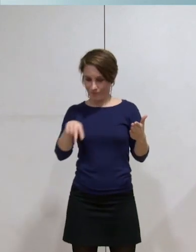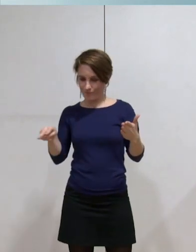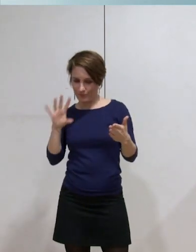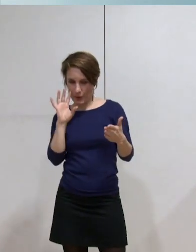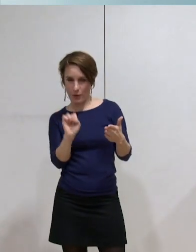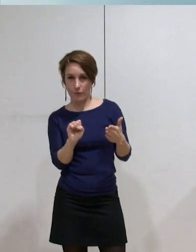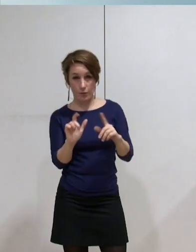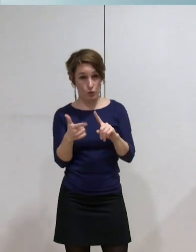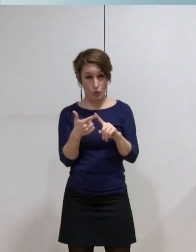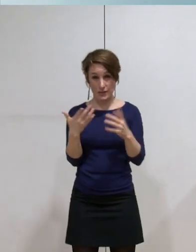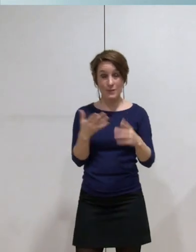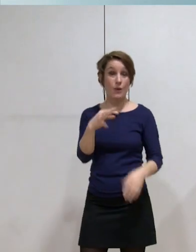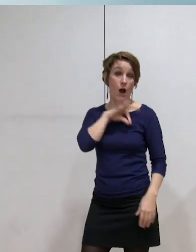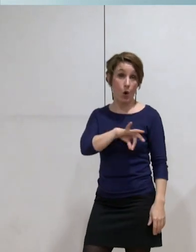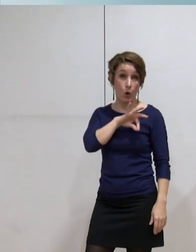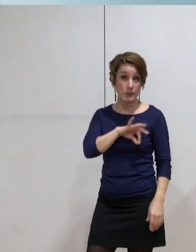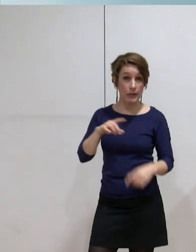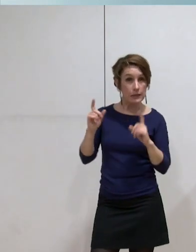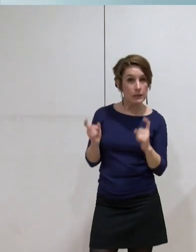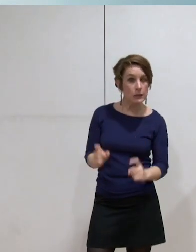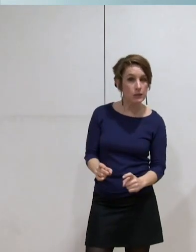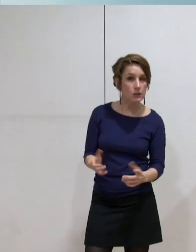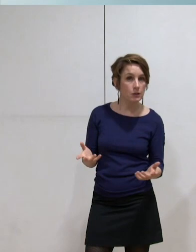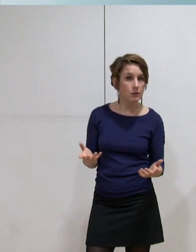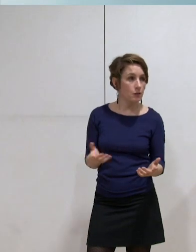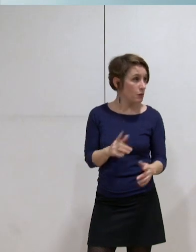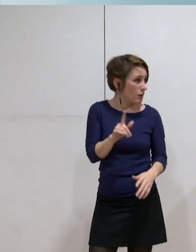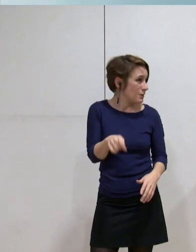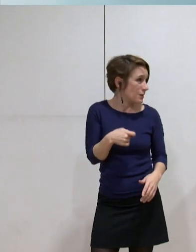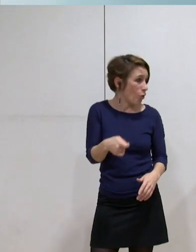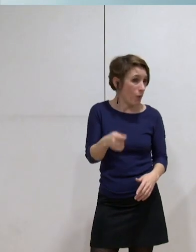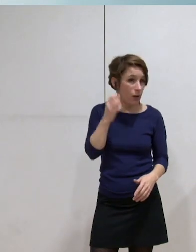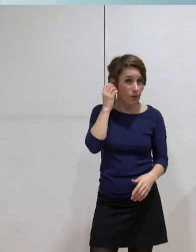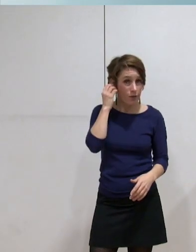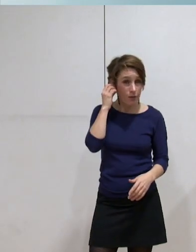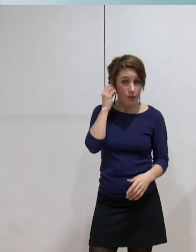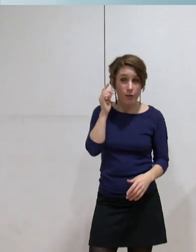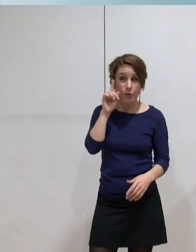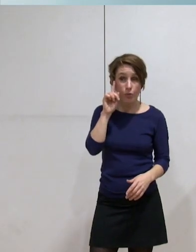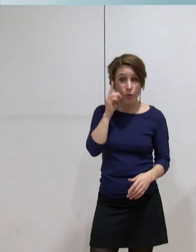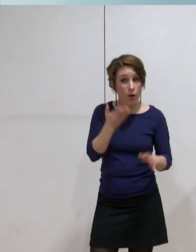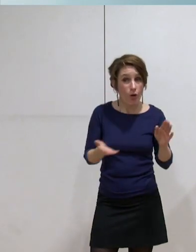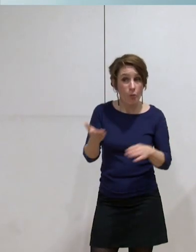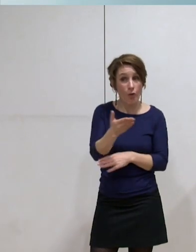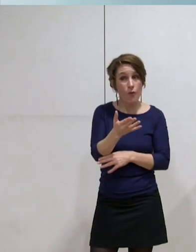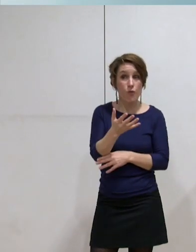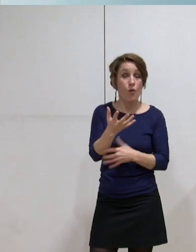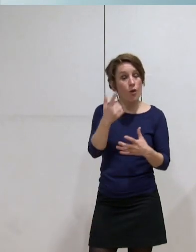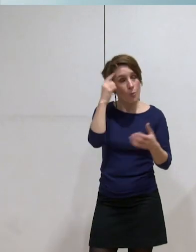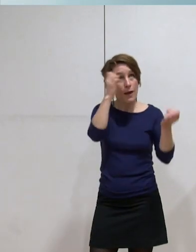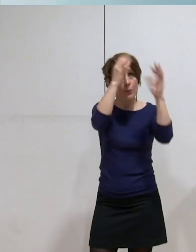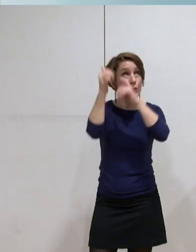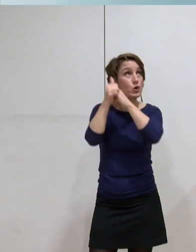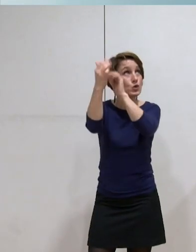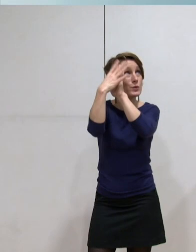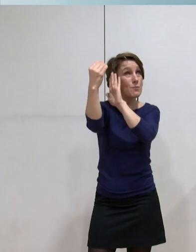recettes c'est assez logique puisque vous êtes dans la promotion d'un modèle économique avec une croissance zéro donc la